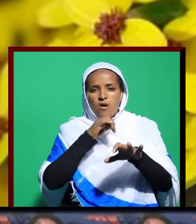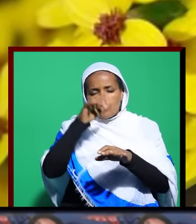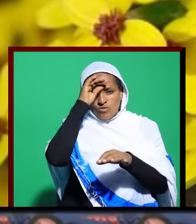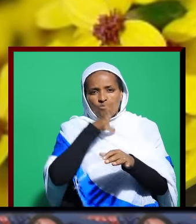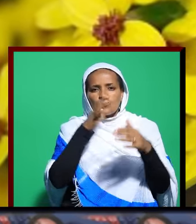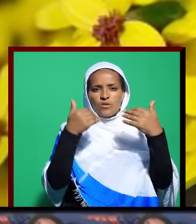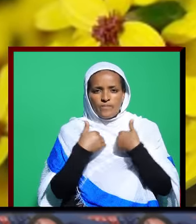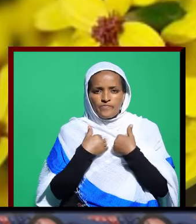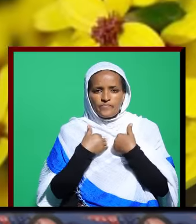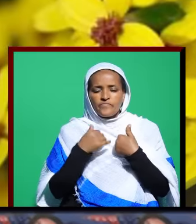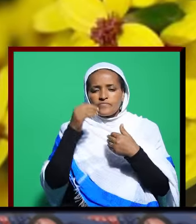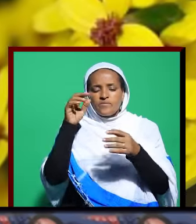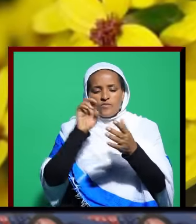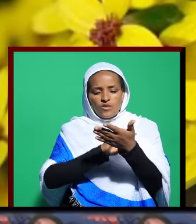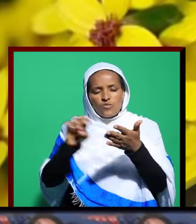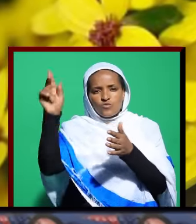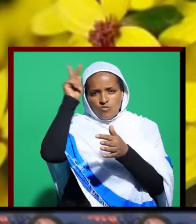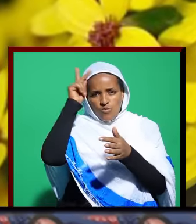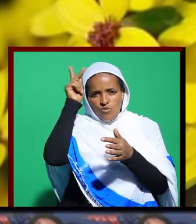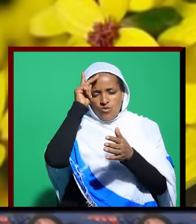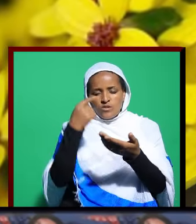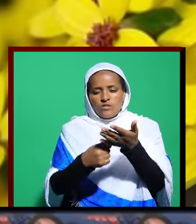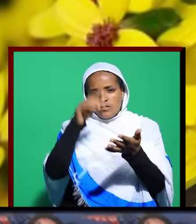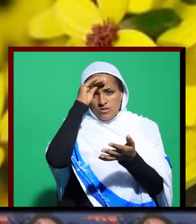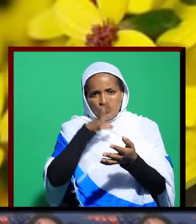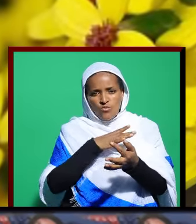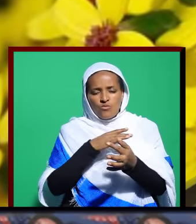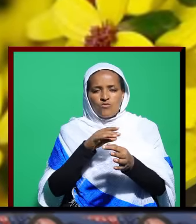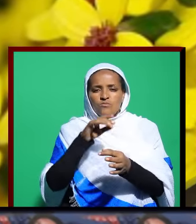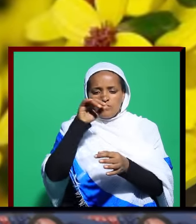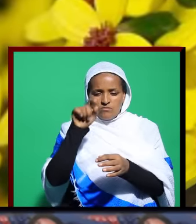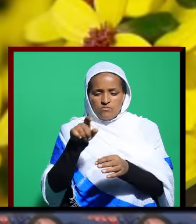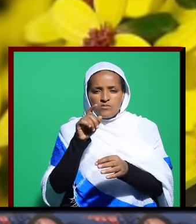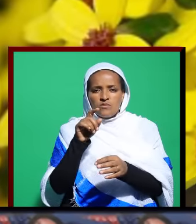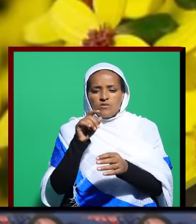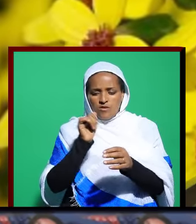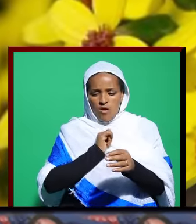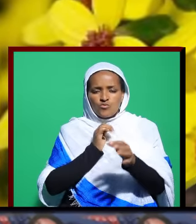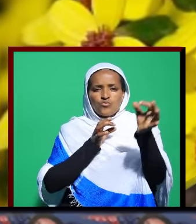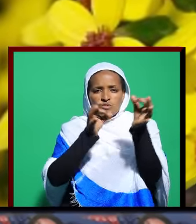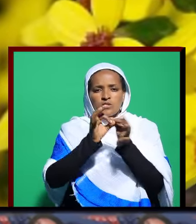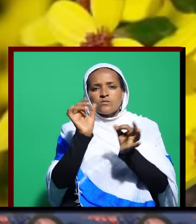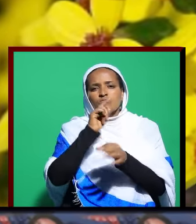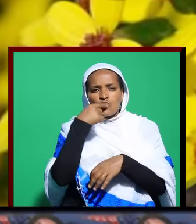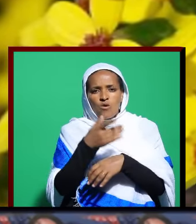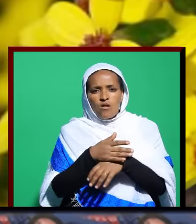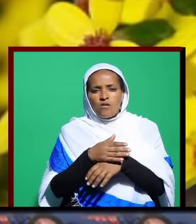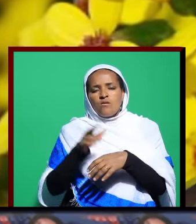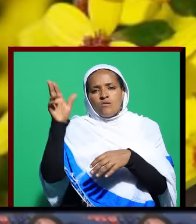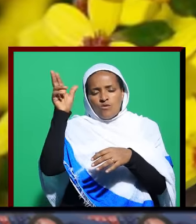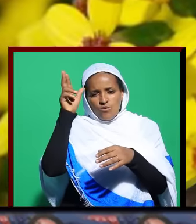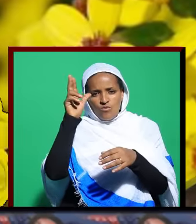የማያደርጉ ሰዎች አሉ። ሐዋርያው ቅዱስ ጳውሎስ እነዚህን ሰዎች ተገብቶ ራሱንም ሲገልጽ ምን